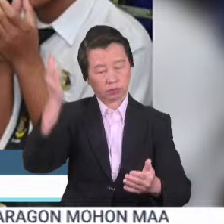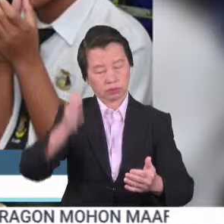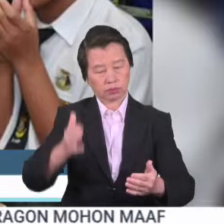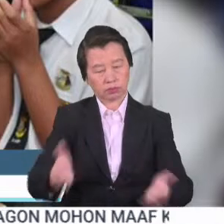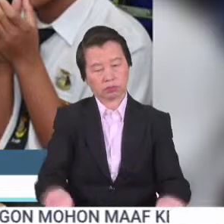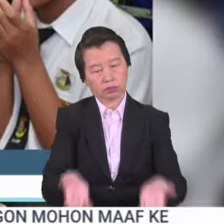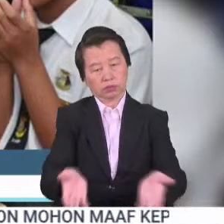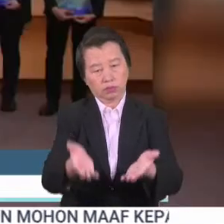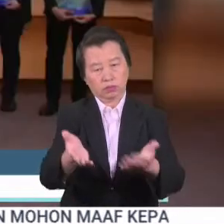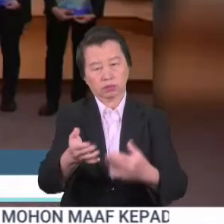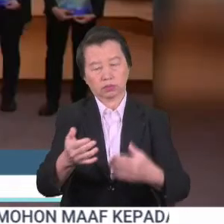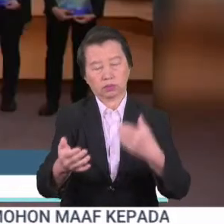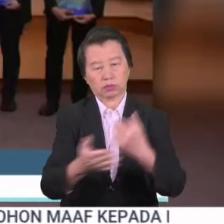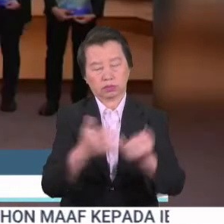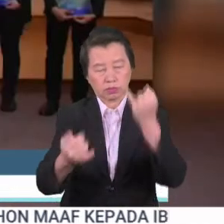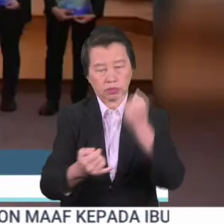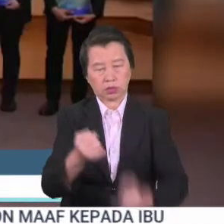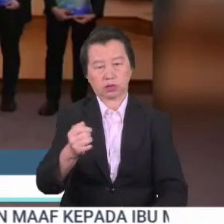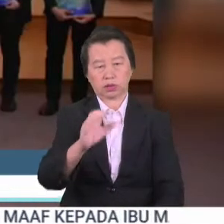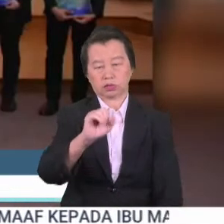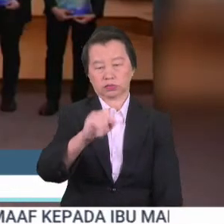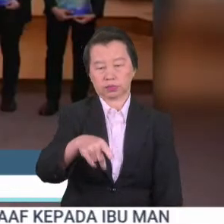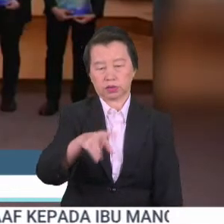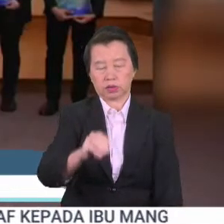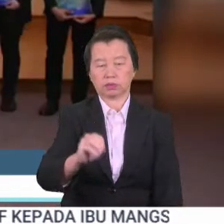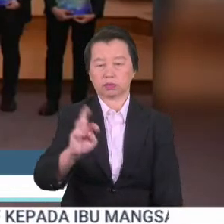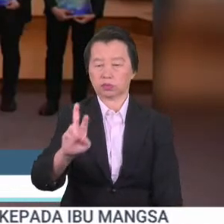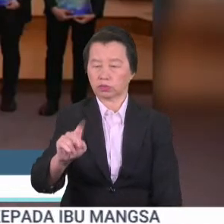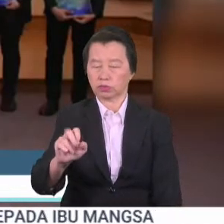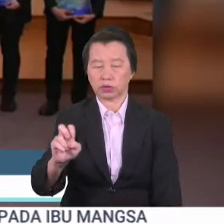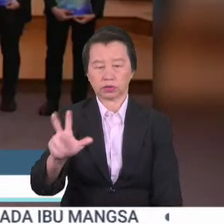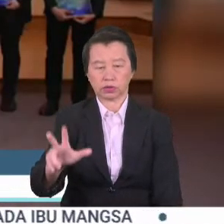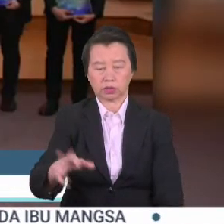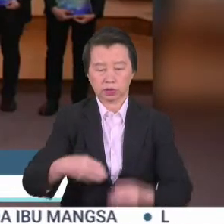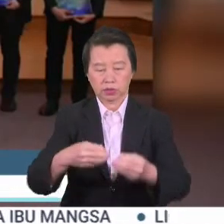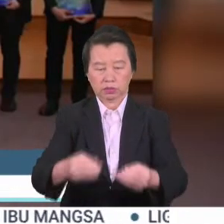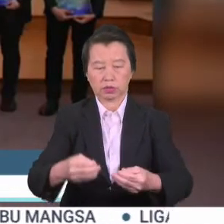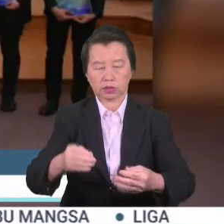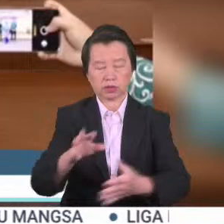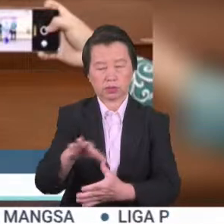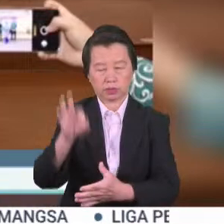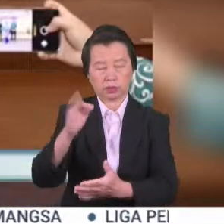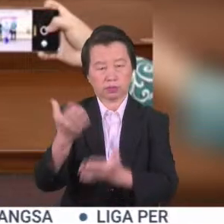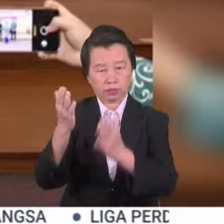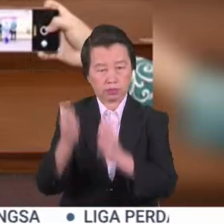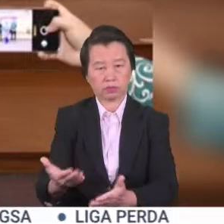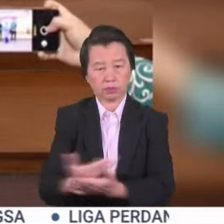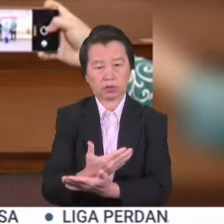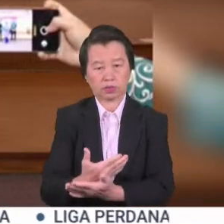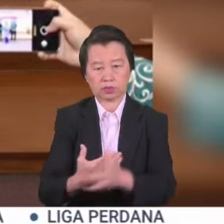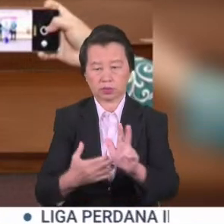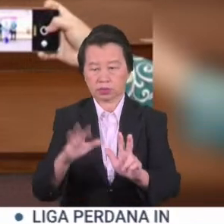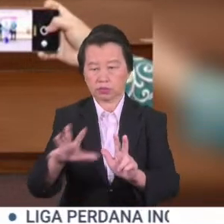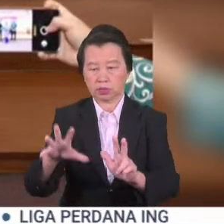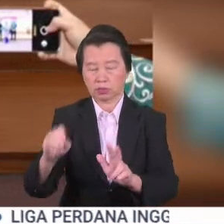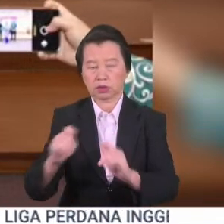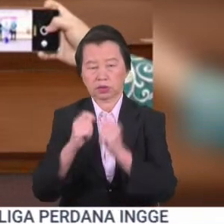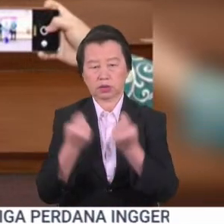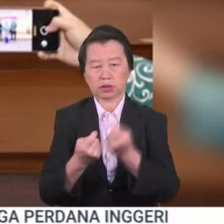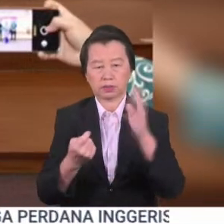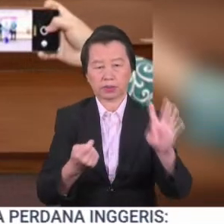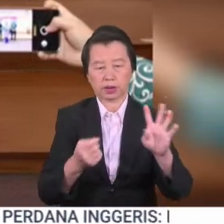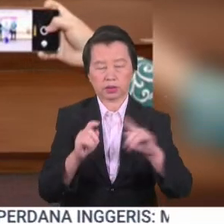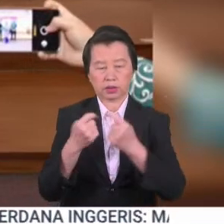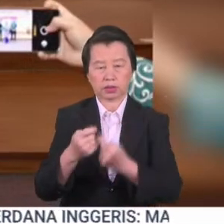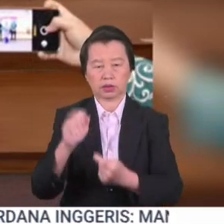pecutan akhir SPM 2023 penyampaian kepada penerima baharu melibatkan 305 pelajar tingkatan dan